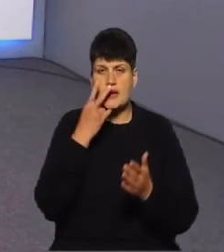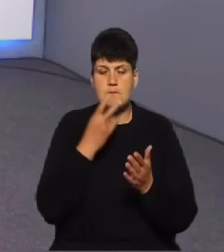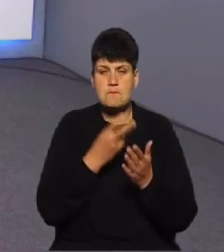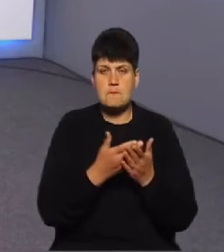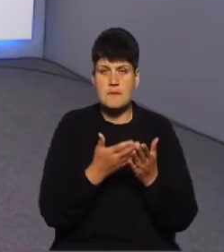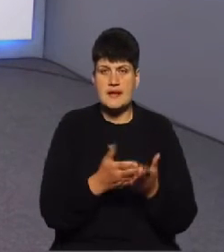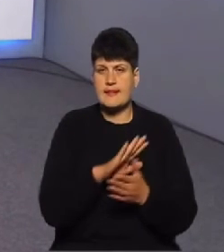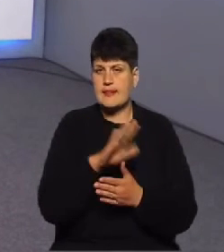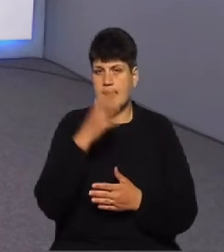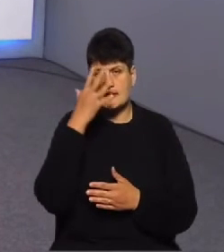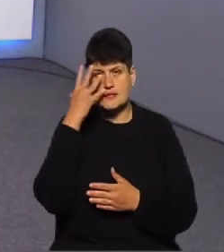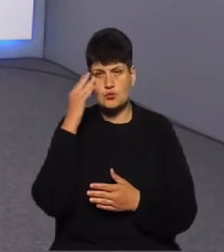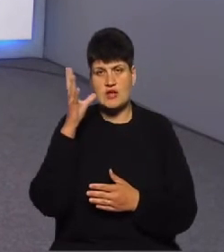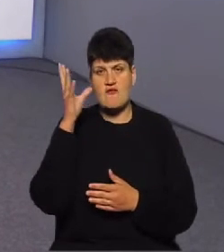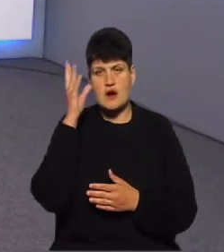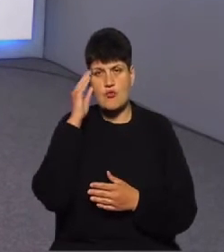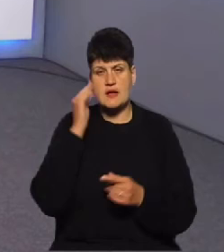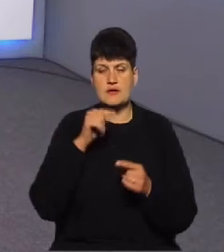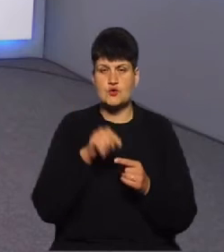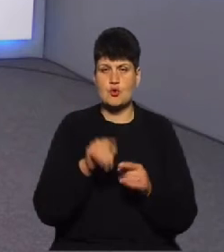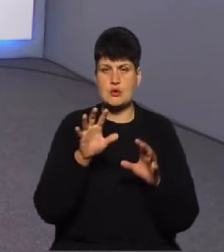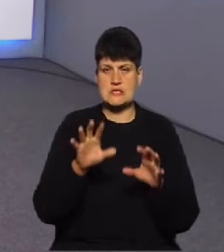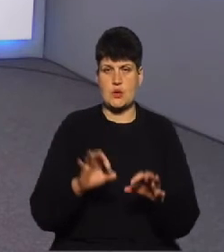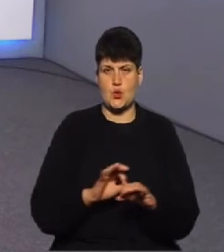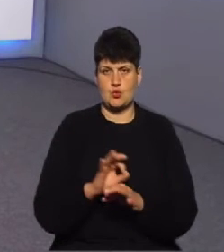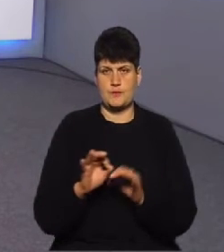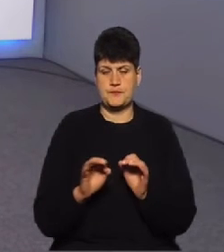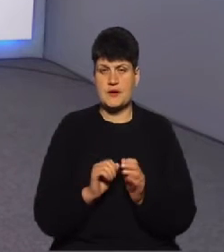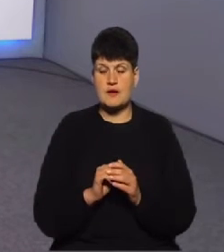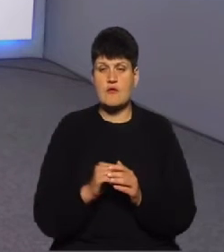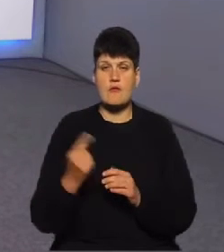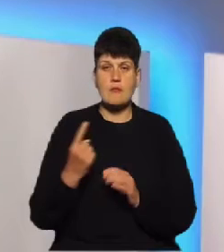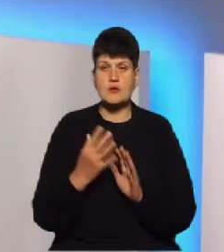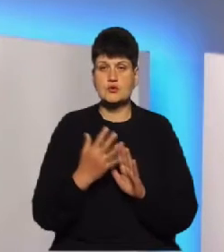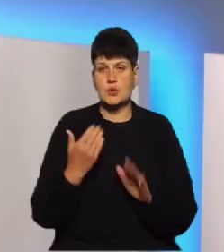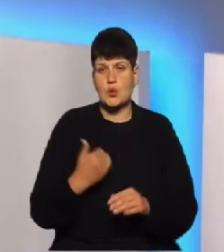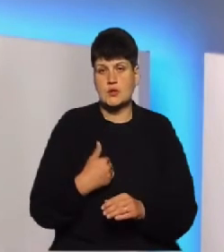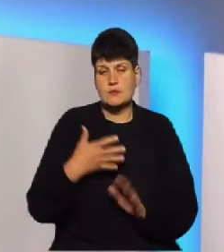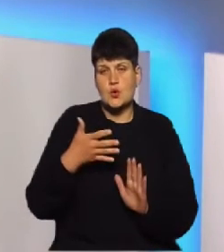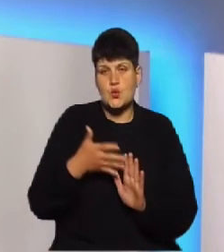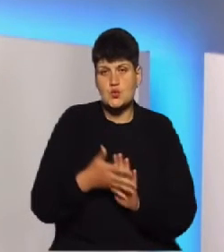забути врахувати у цьому законопроекті? Ви знаєте, в першу чергу хотілося б розуміти, що